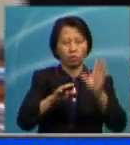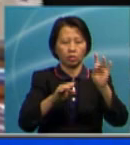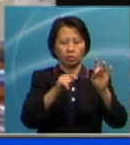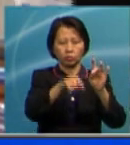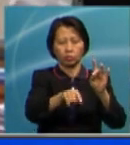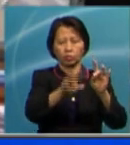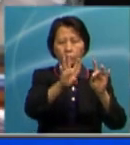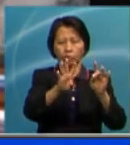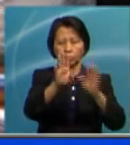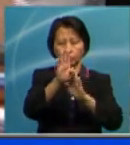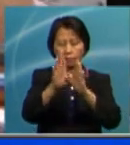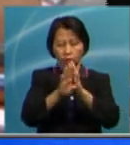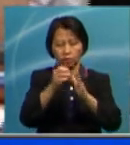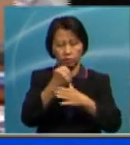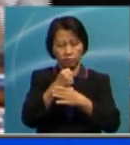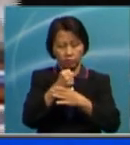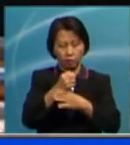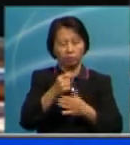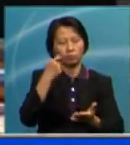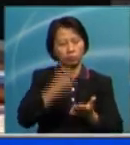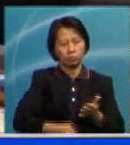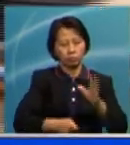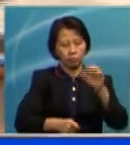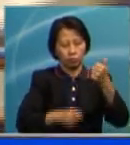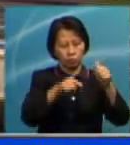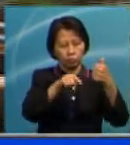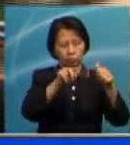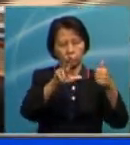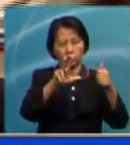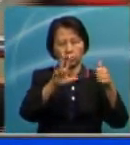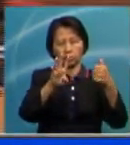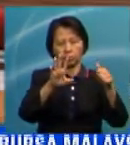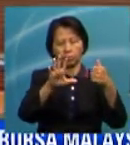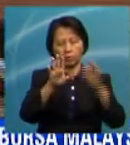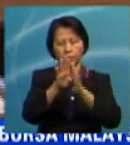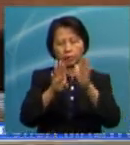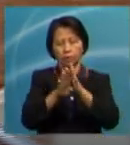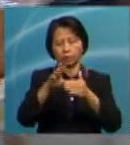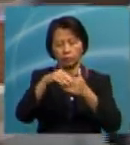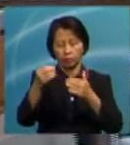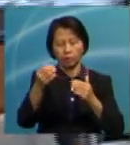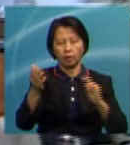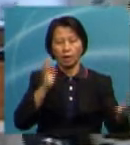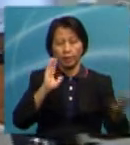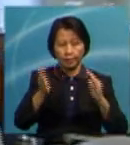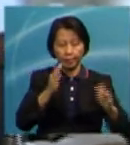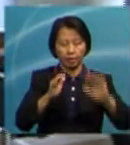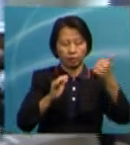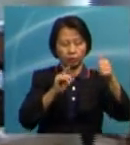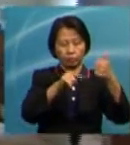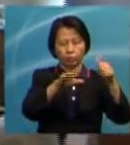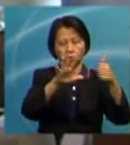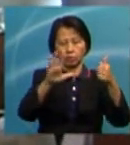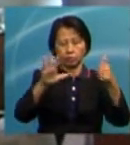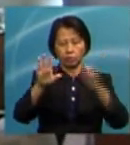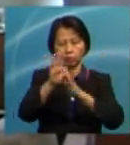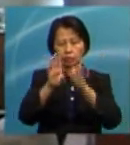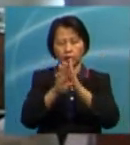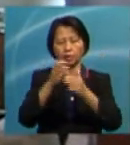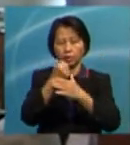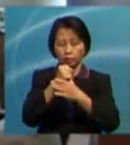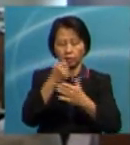r8.4 bilion saham bernilai rm0.34 bilion berbanding 10.55 bilion